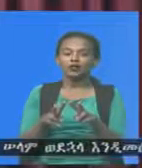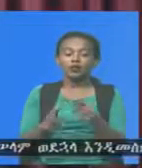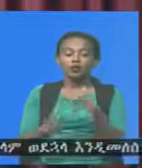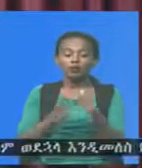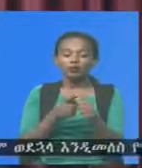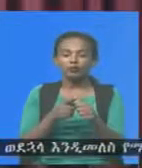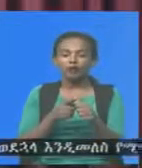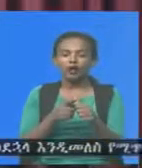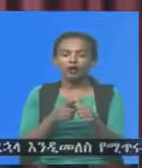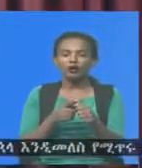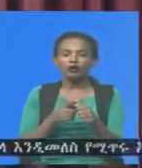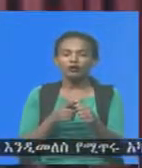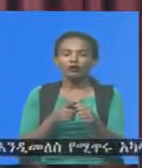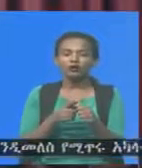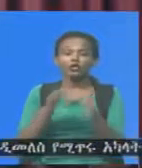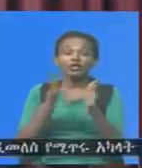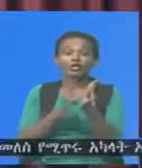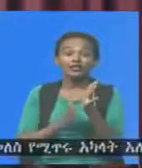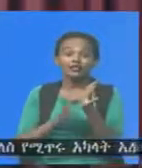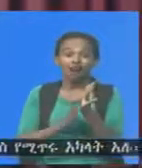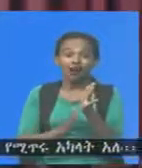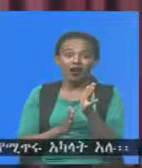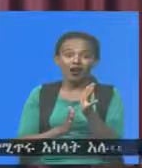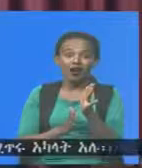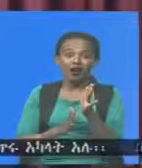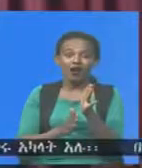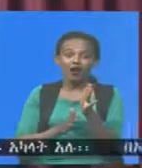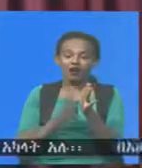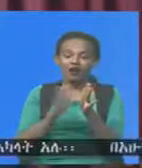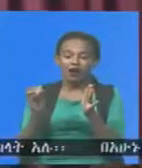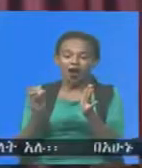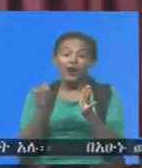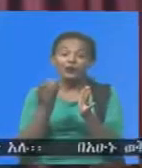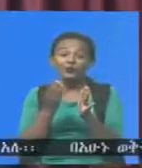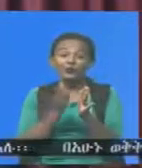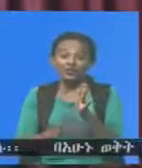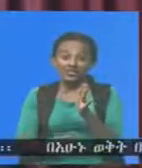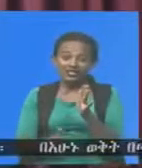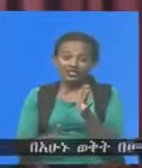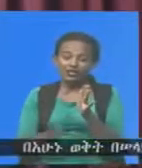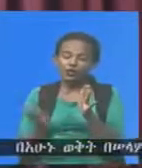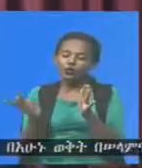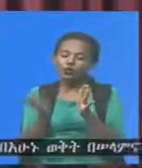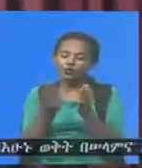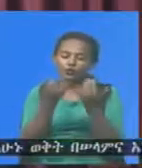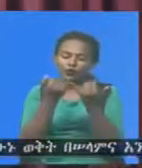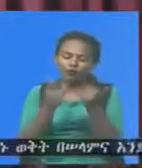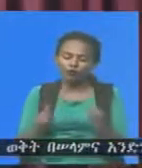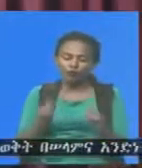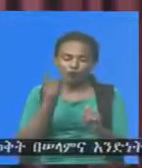በመጀመሪያ ይቅርታ እና ምህረት ሁለቱን ከፍሎ ማየት ጥሩ ነው።